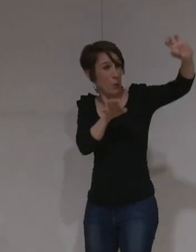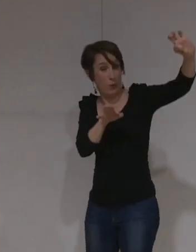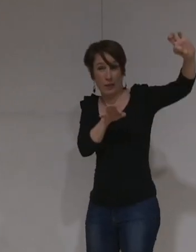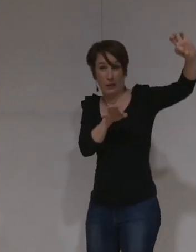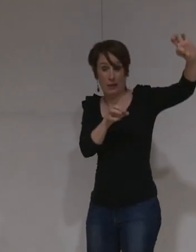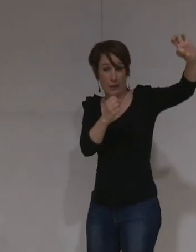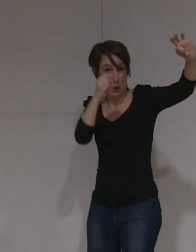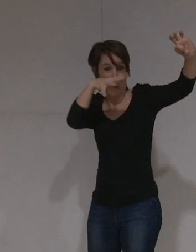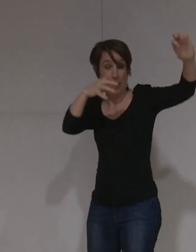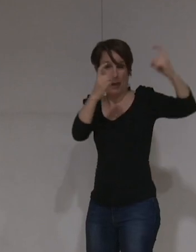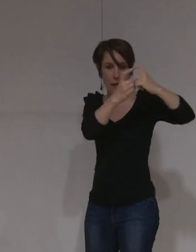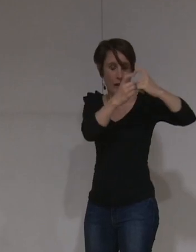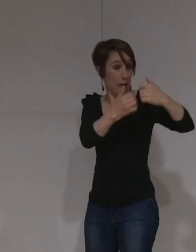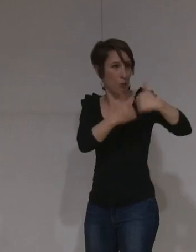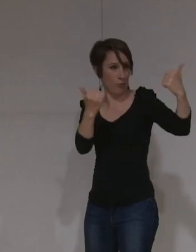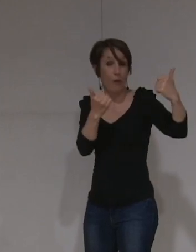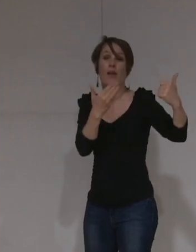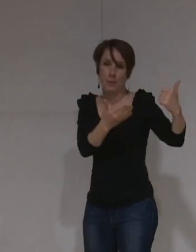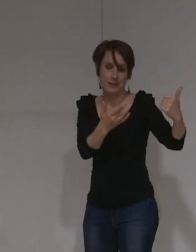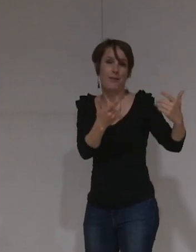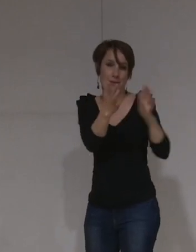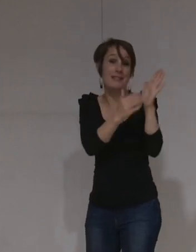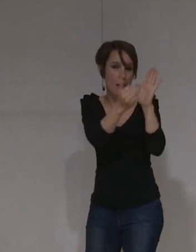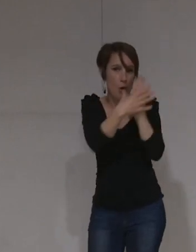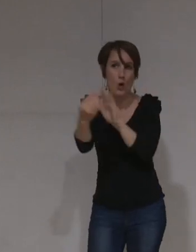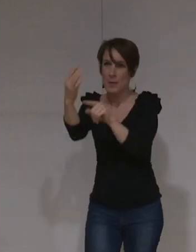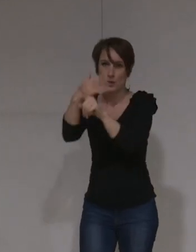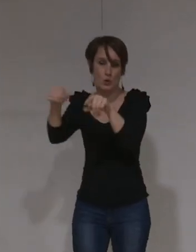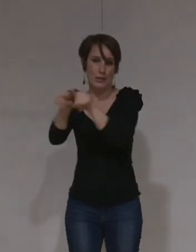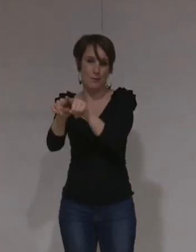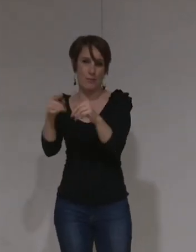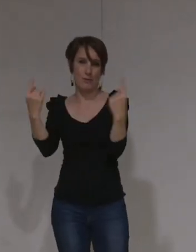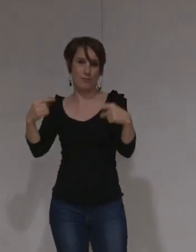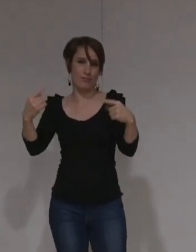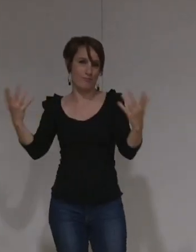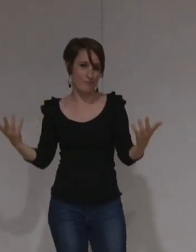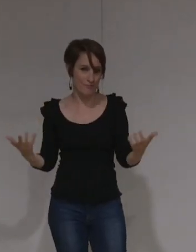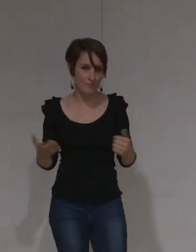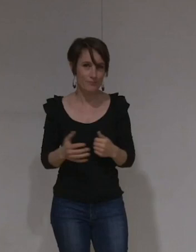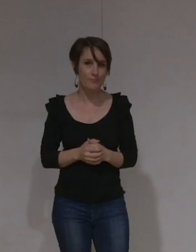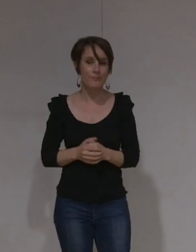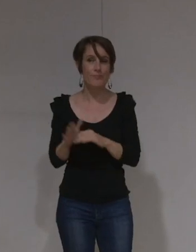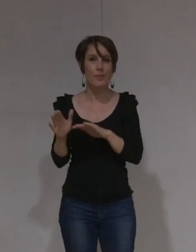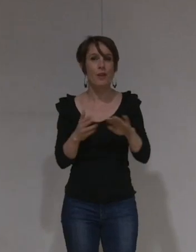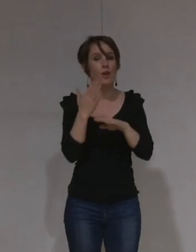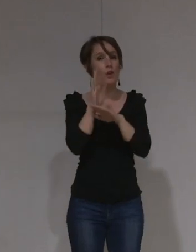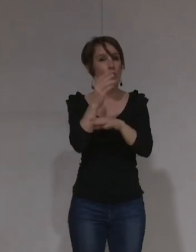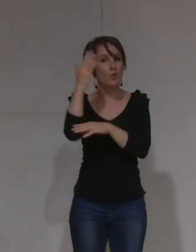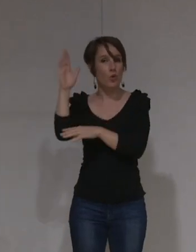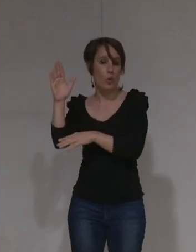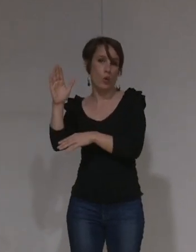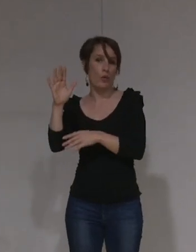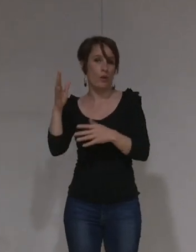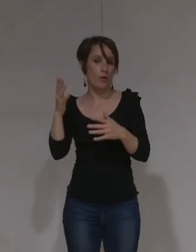al je veux pas être trop long je continue une autre forme que Mario mer c'est d'abord à ce